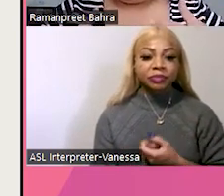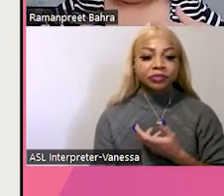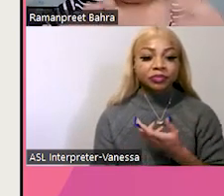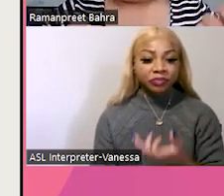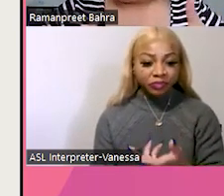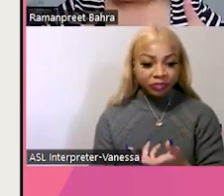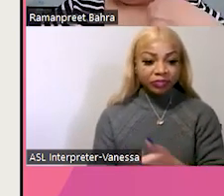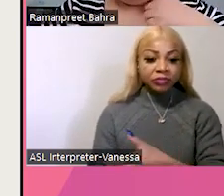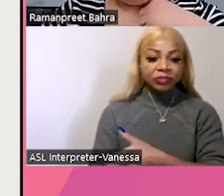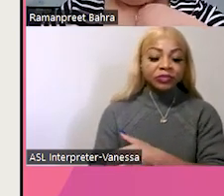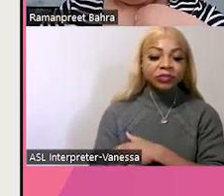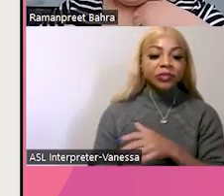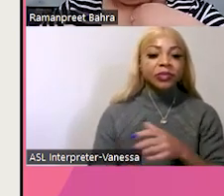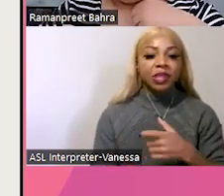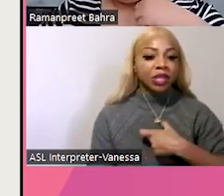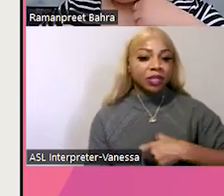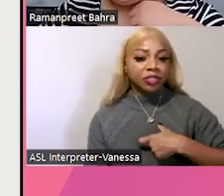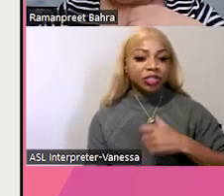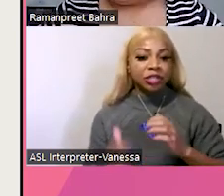la corpulence